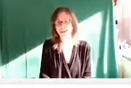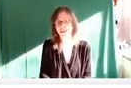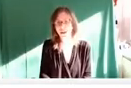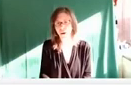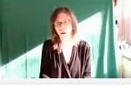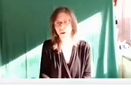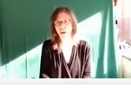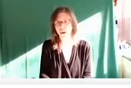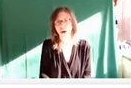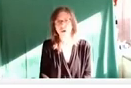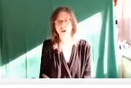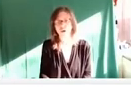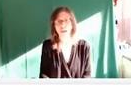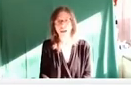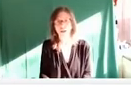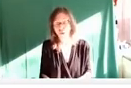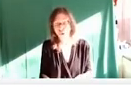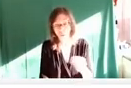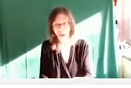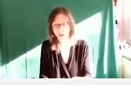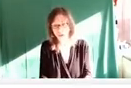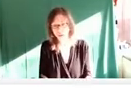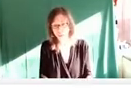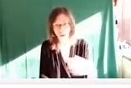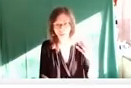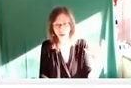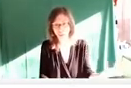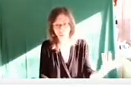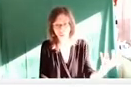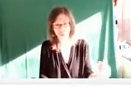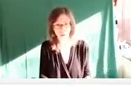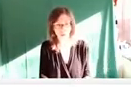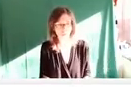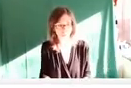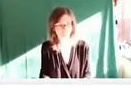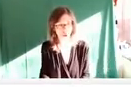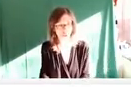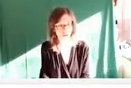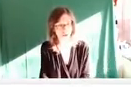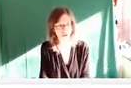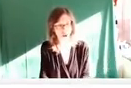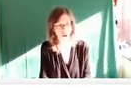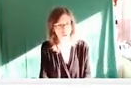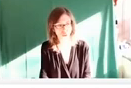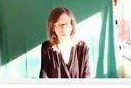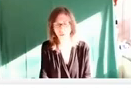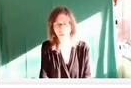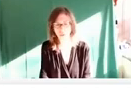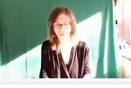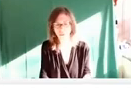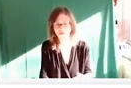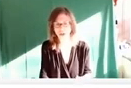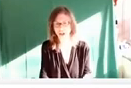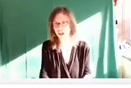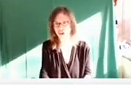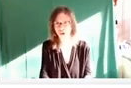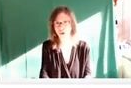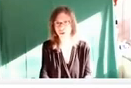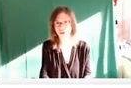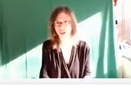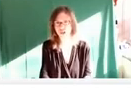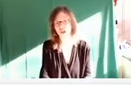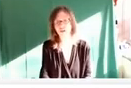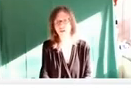des éditeurs. Il y avait justement un psycho, il y avait un des éditeurs de l'American